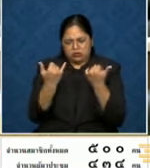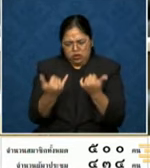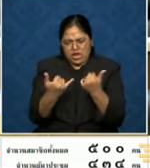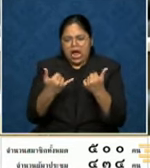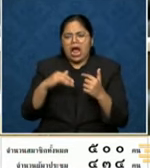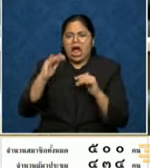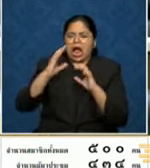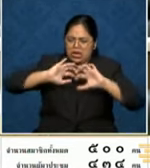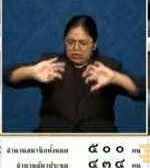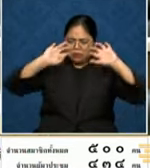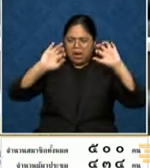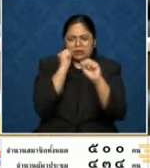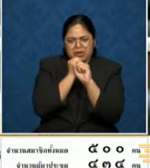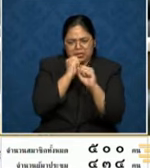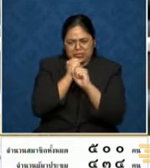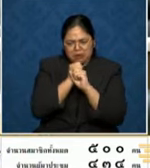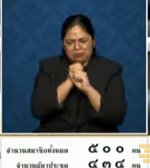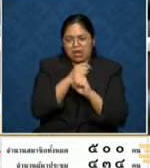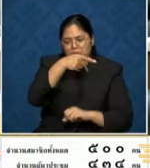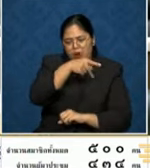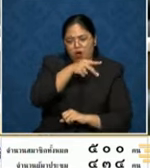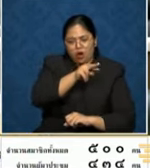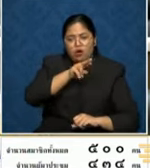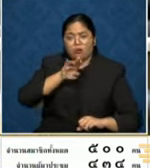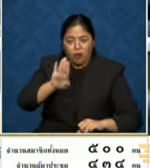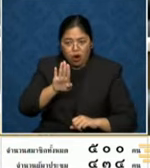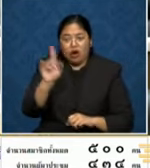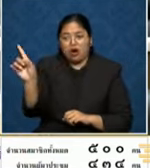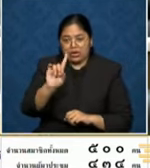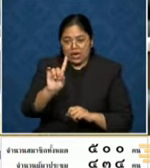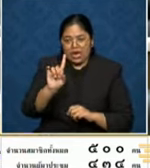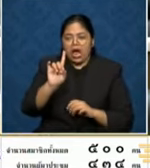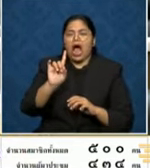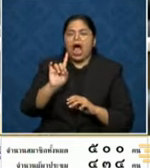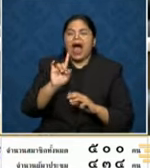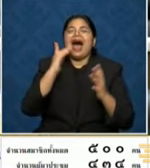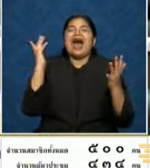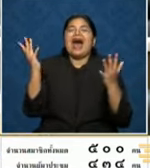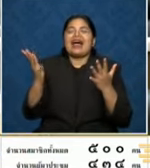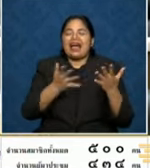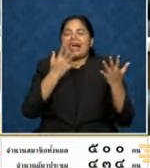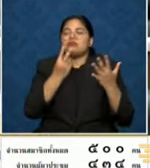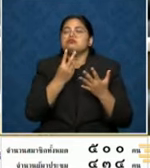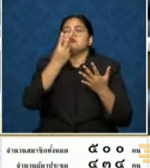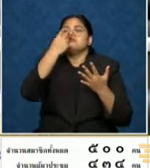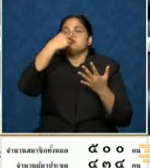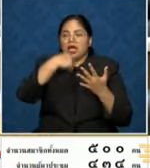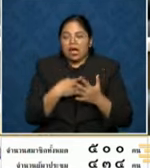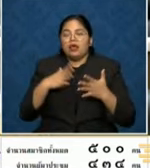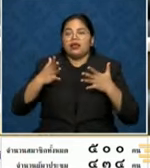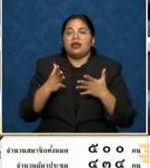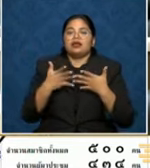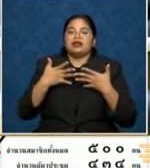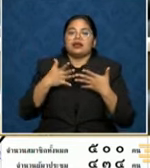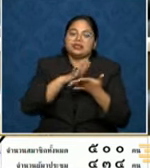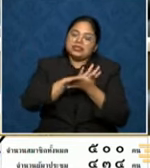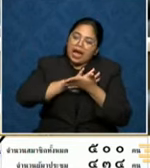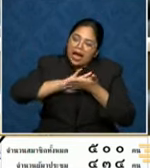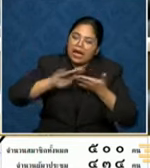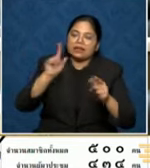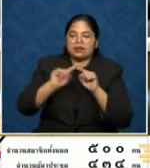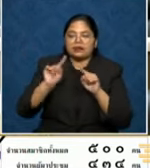ในการที่ผ่านพรบ. อากาศสะอาดแล้วก็ตั้งอยู่ในระหว่างตั้งคณะกรรมการวิสามัญ